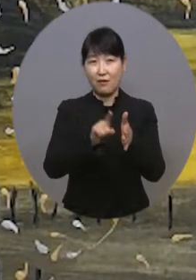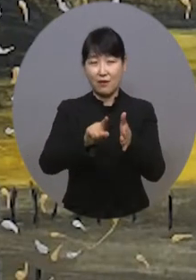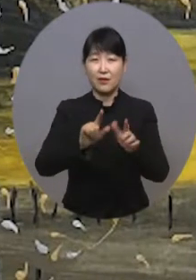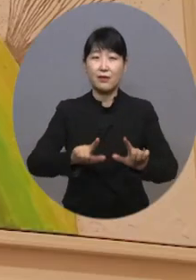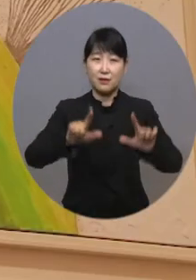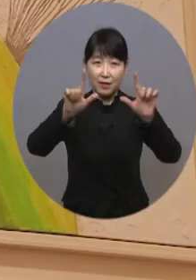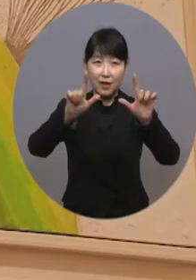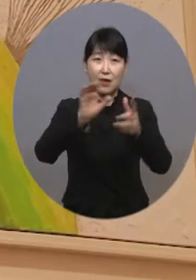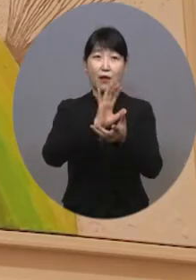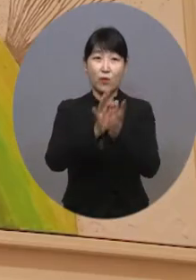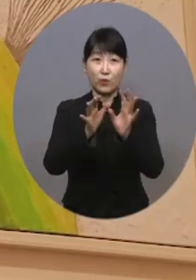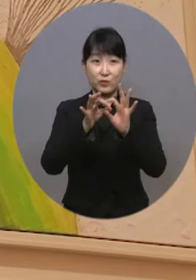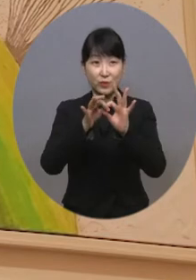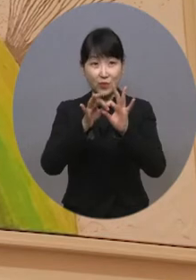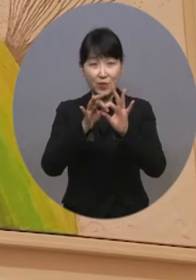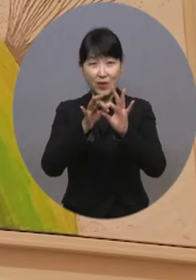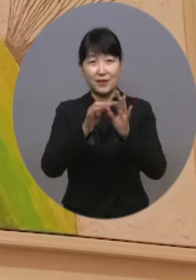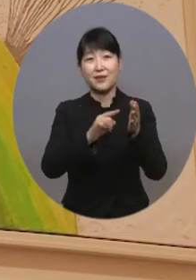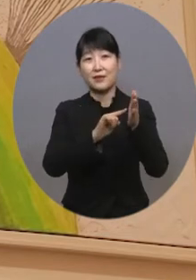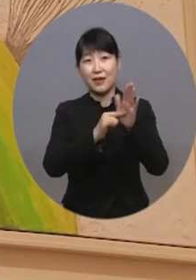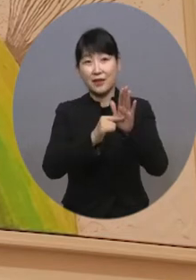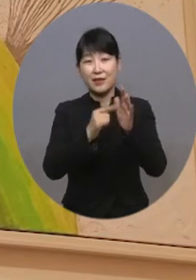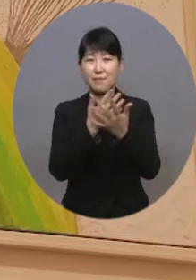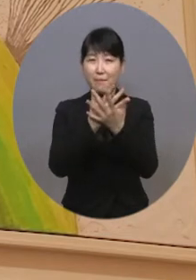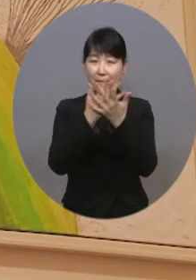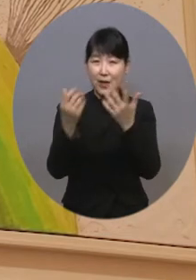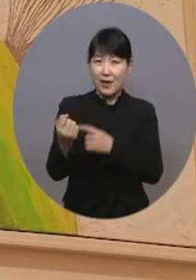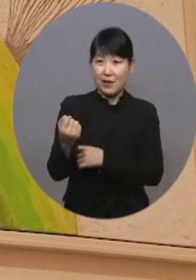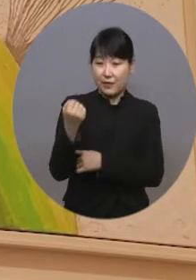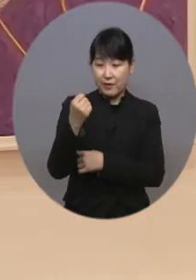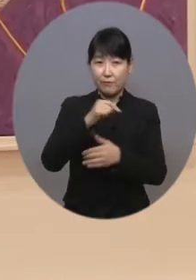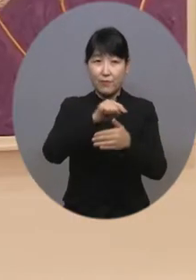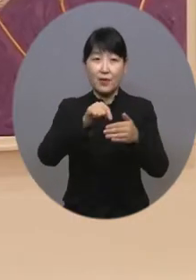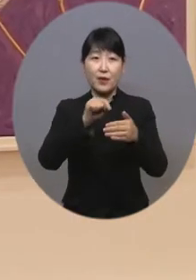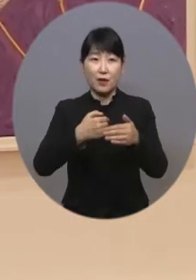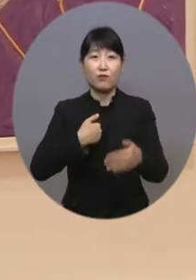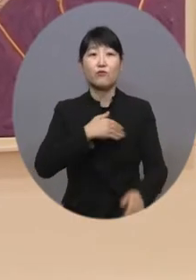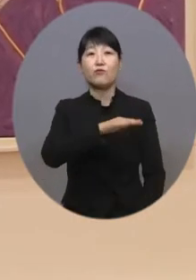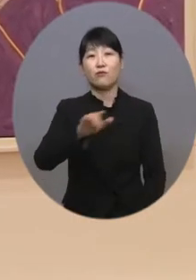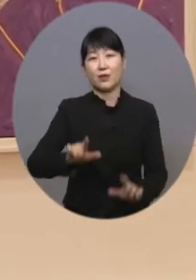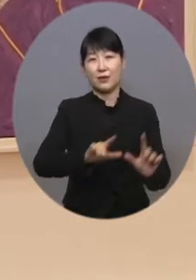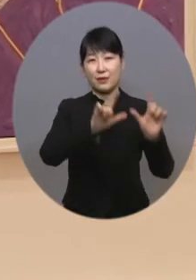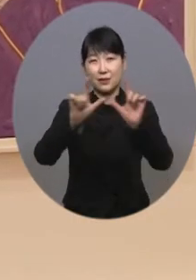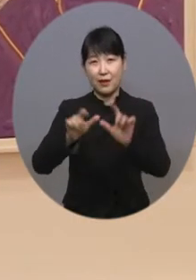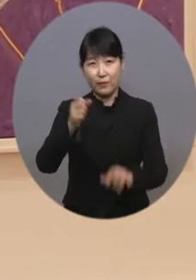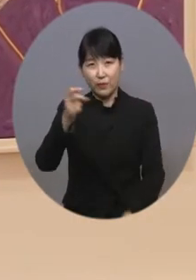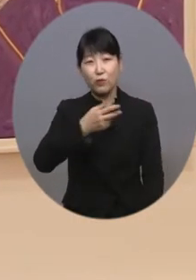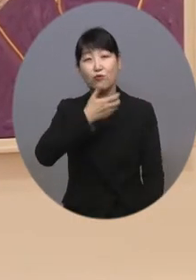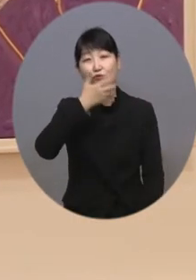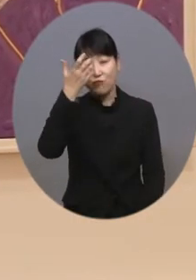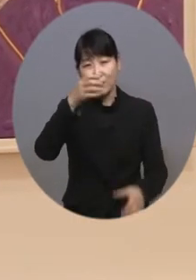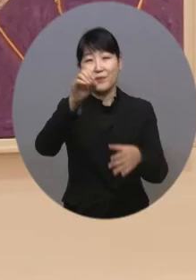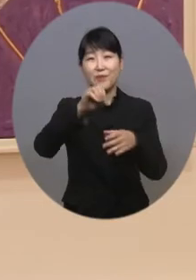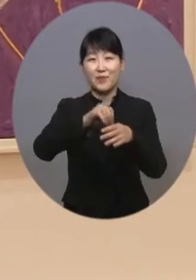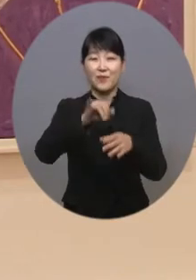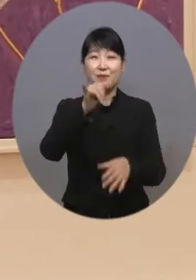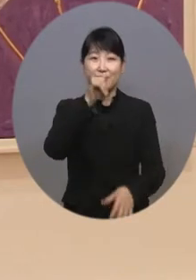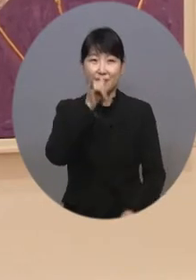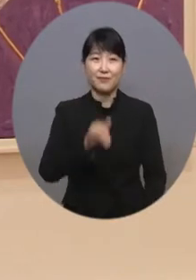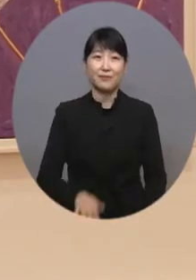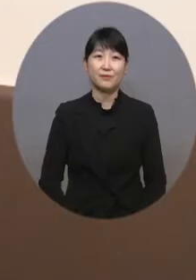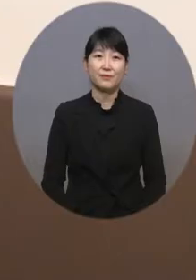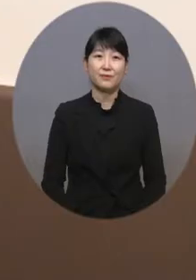태양과 꽃을 통해 바라고 있는 밝은 빛의 에너지 안에는 우리네의 삶과 꿈이 고스란히 담겨 있다고